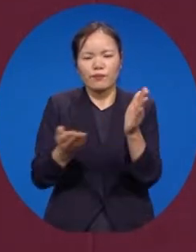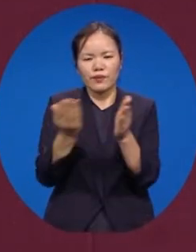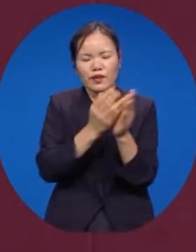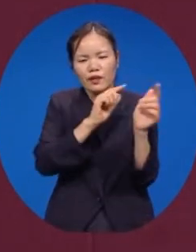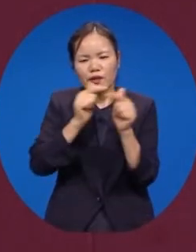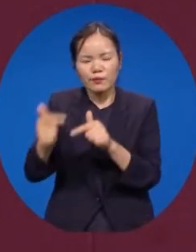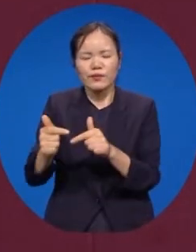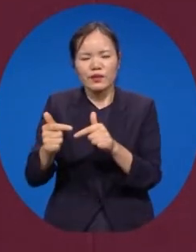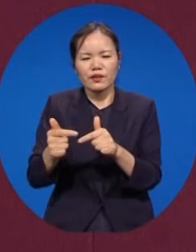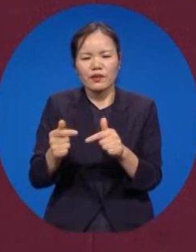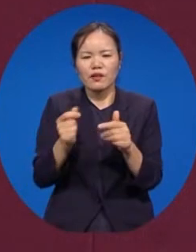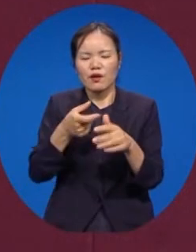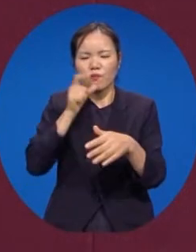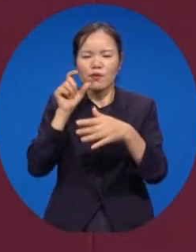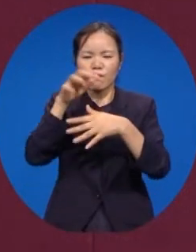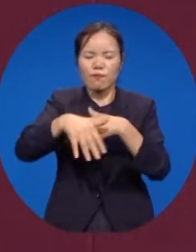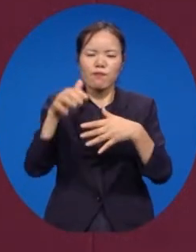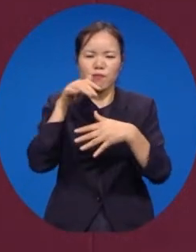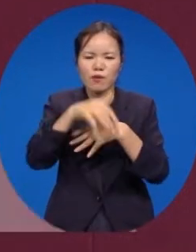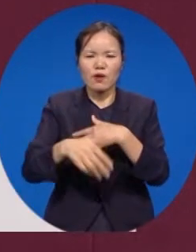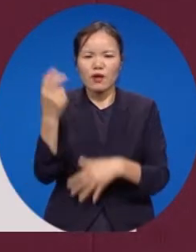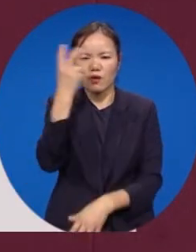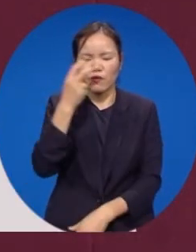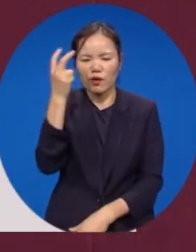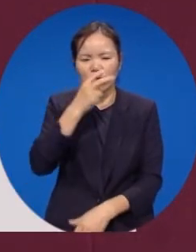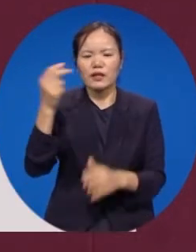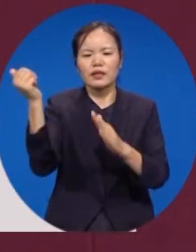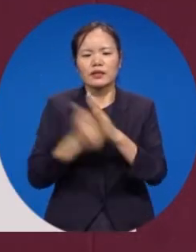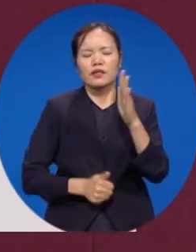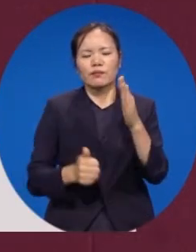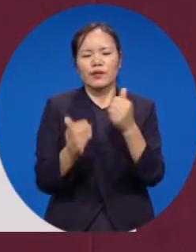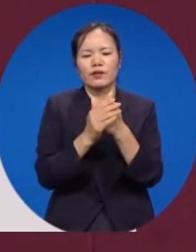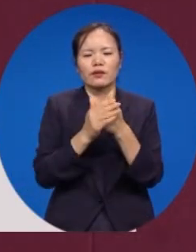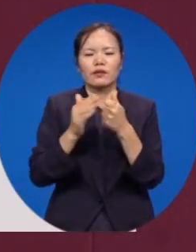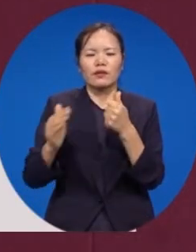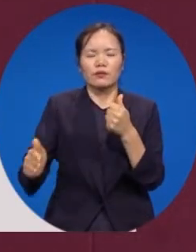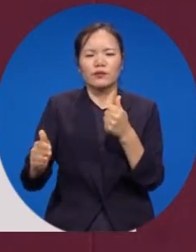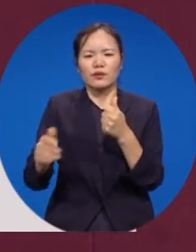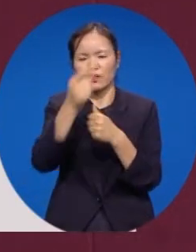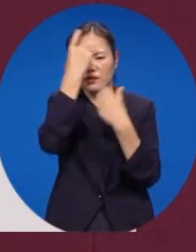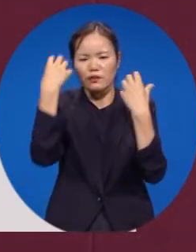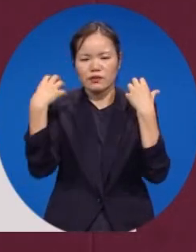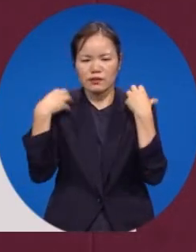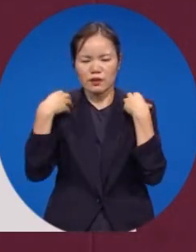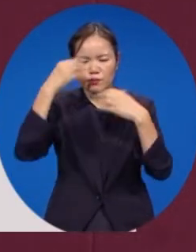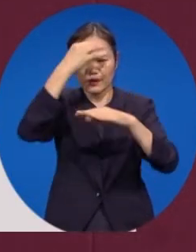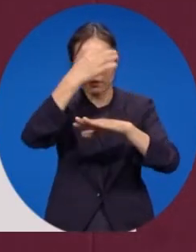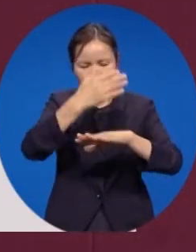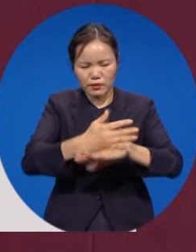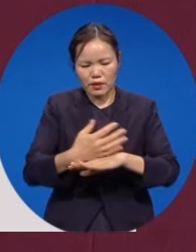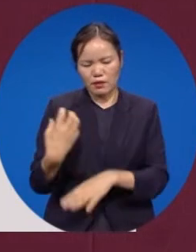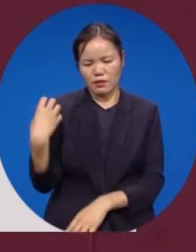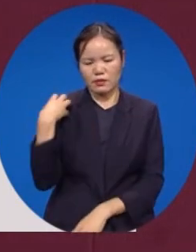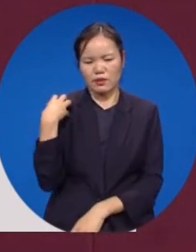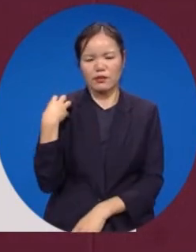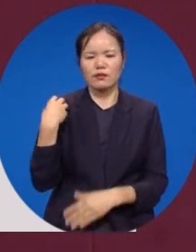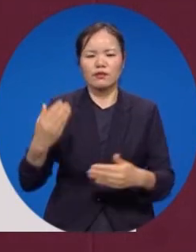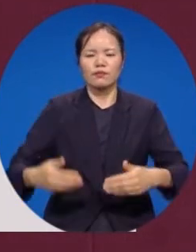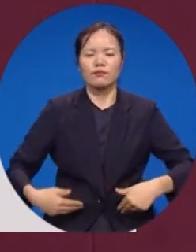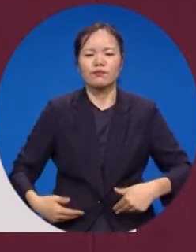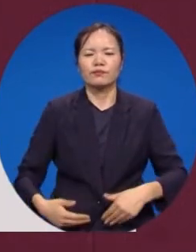합천댐의 방류수량 관리 실패에 따른 인재이므로 마땅히 정부가 사과하고 책임져야 합니다.